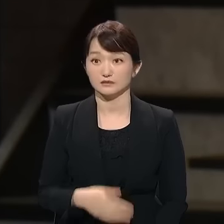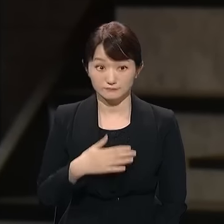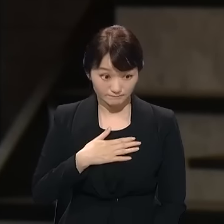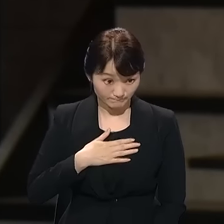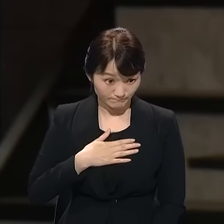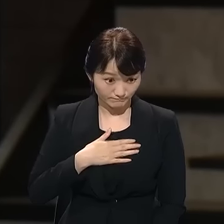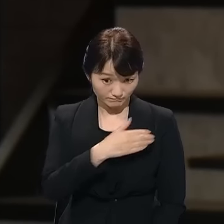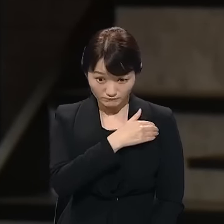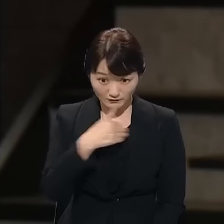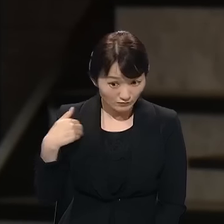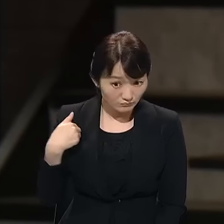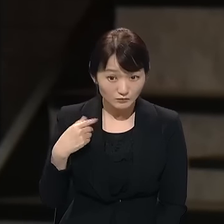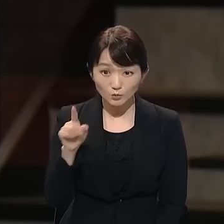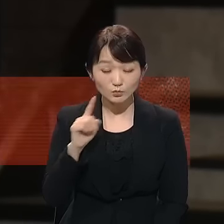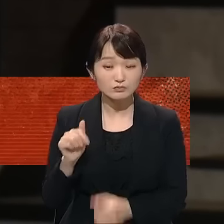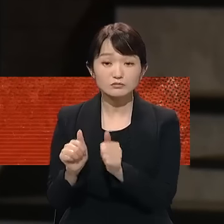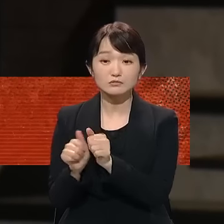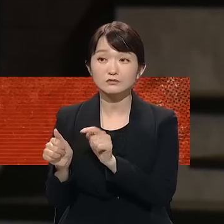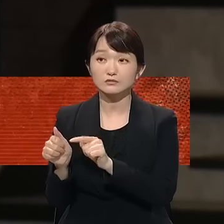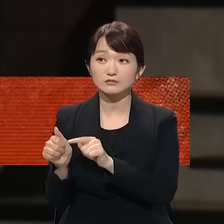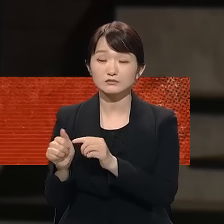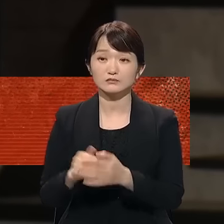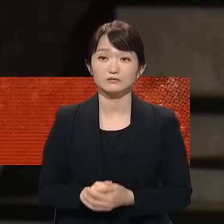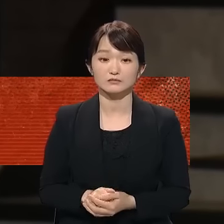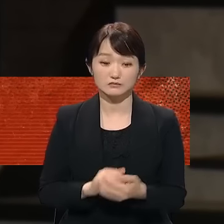떳떳하다 어떤 남자가